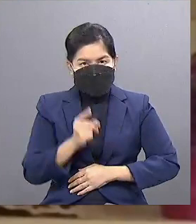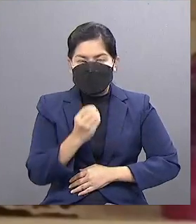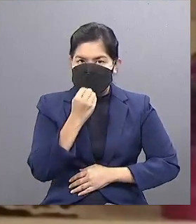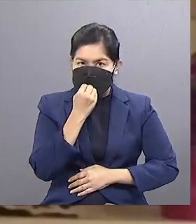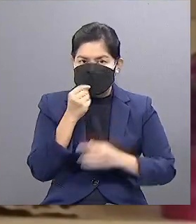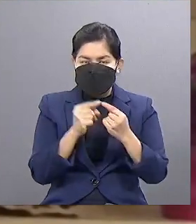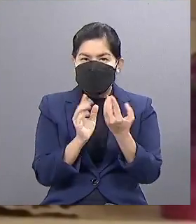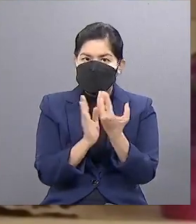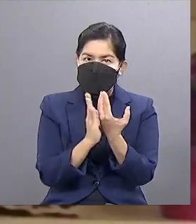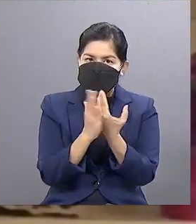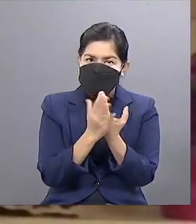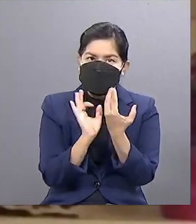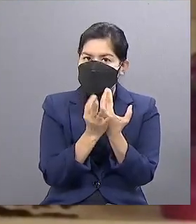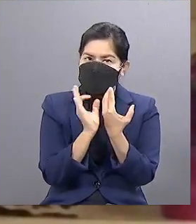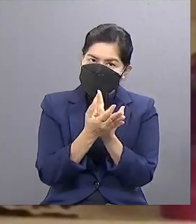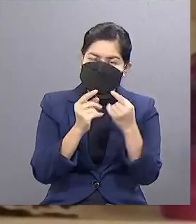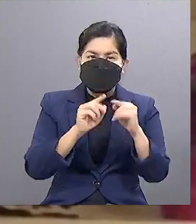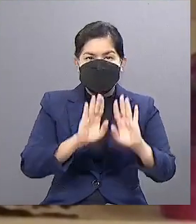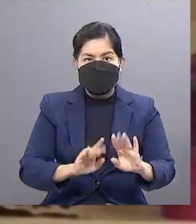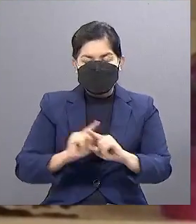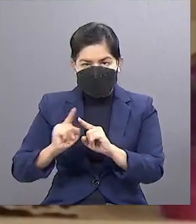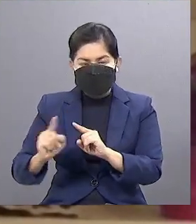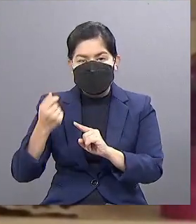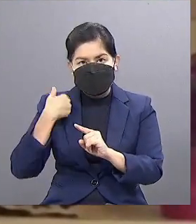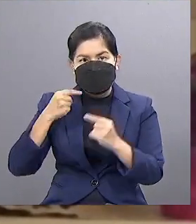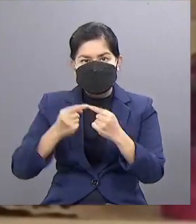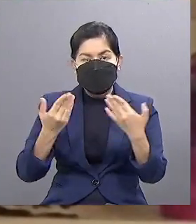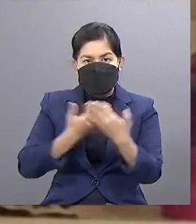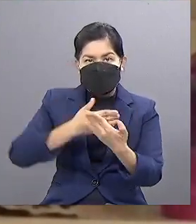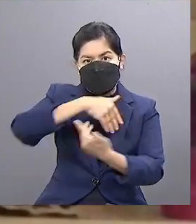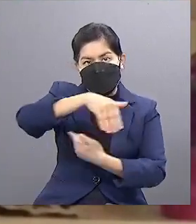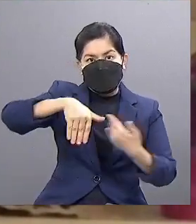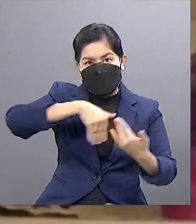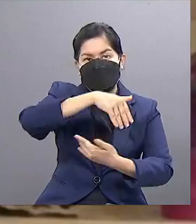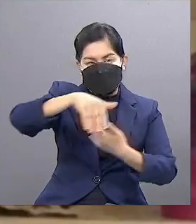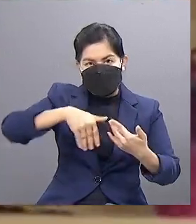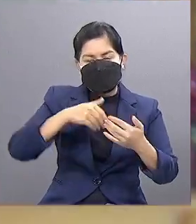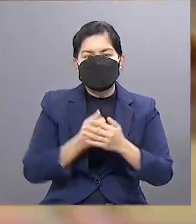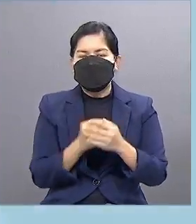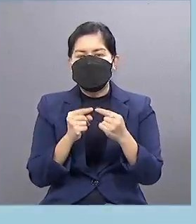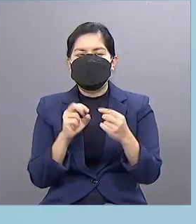ย์ในยุคโควิดและทำให้ร่างกายของเรามีสุขภาพดีไม่ทำร้ายอวัยวะส่วนใดส่วนหนึ่งของเราค่ะ